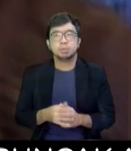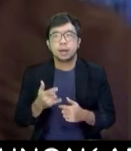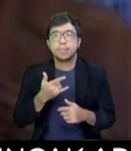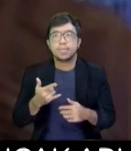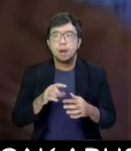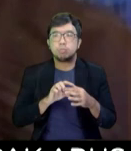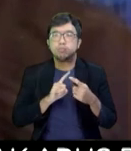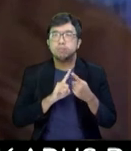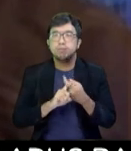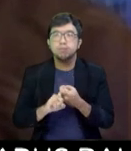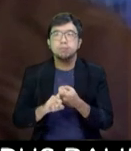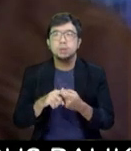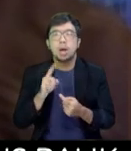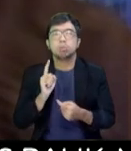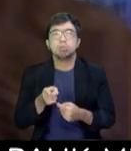dulu,